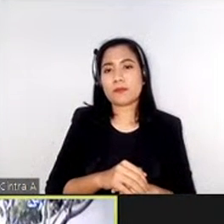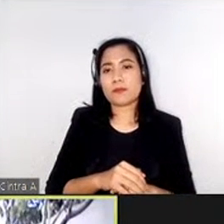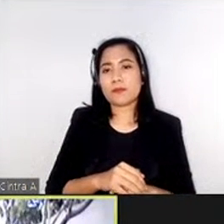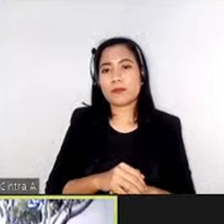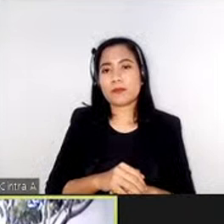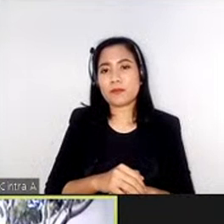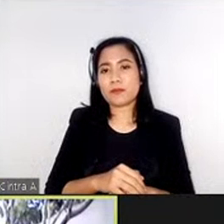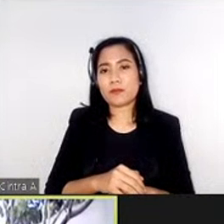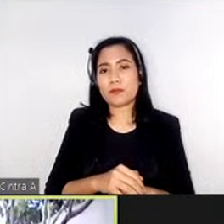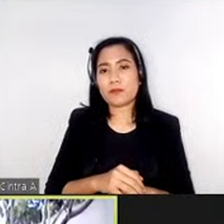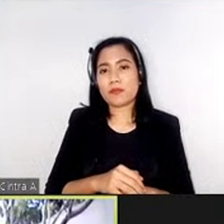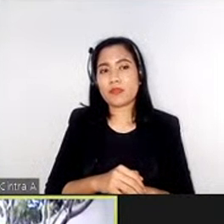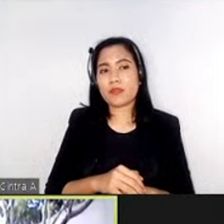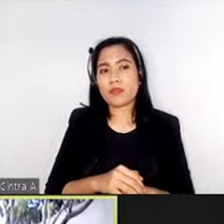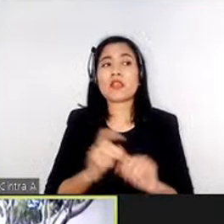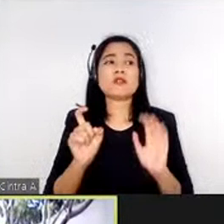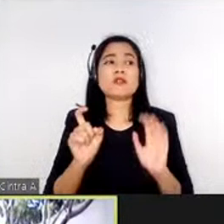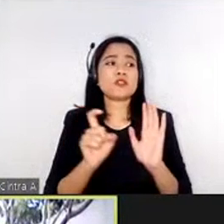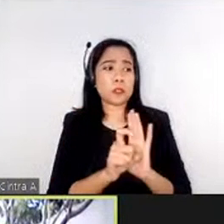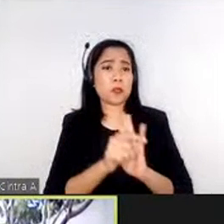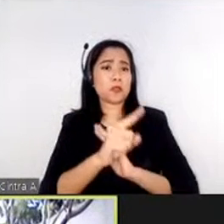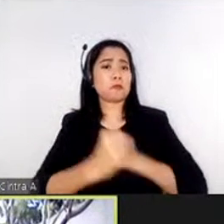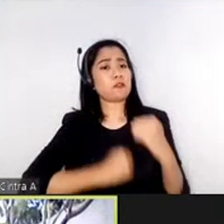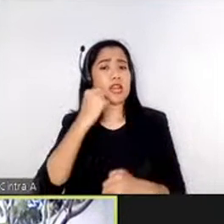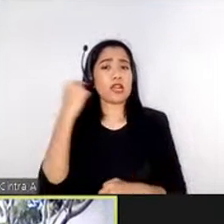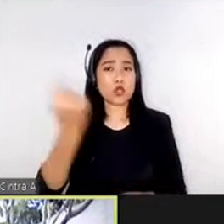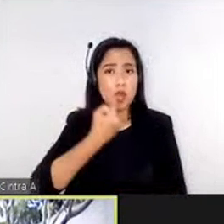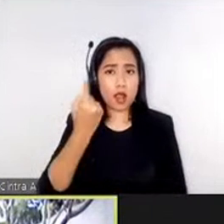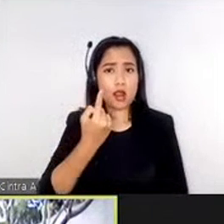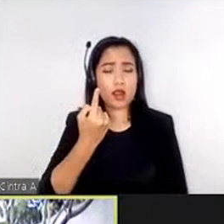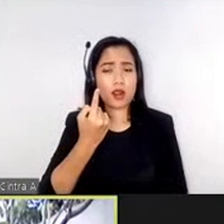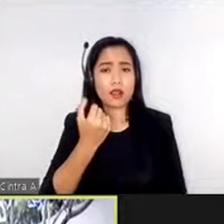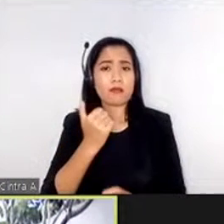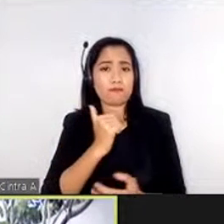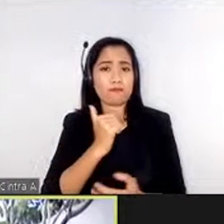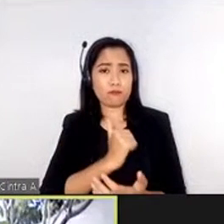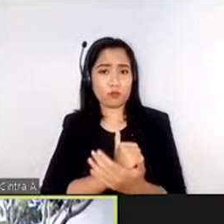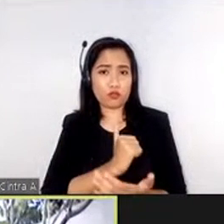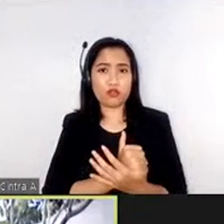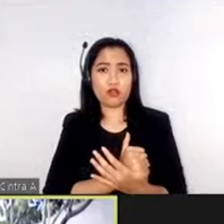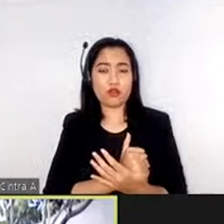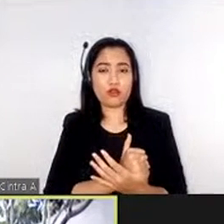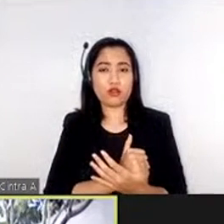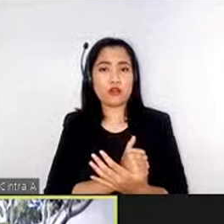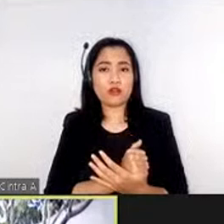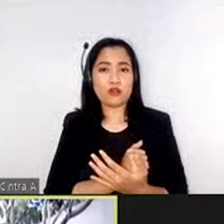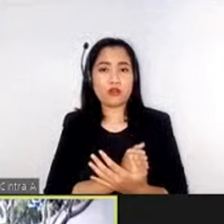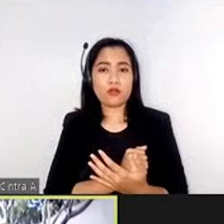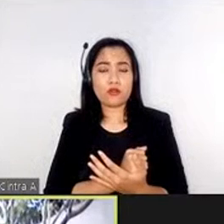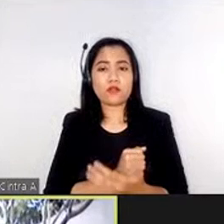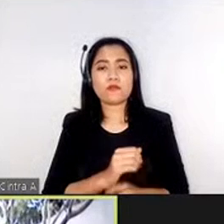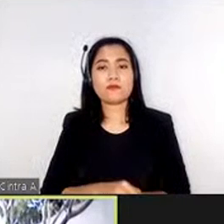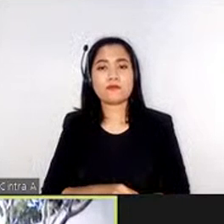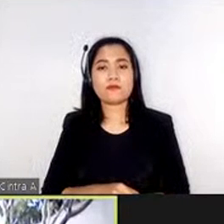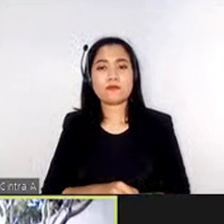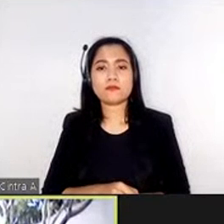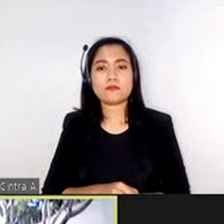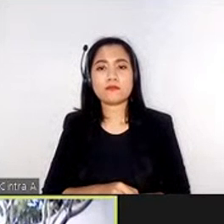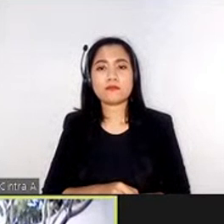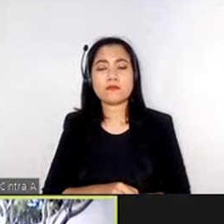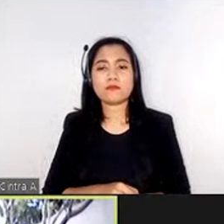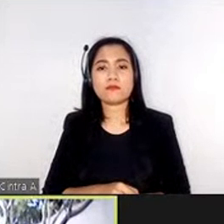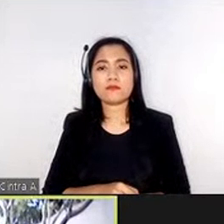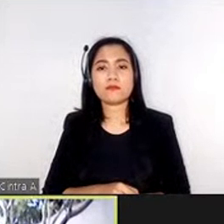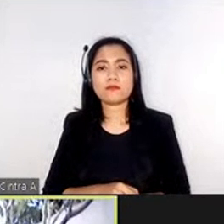misalnya adalah perusahaan nasional eh Murni Murni nasional ya mau tidak mau yang menjadi